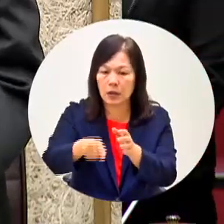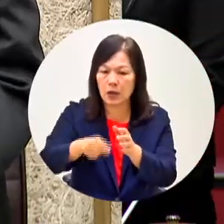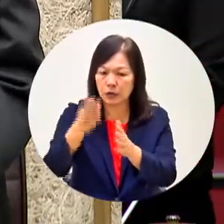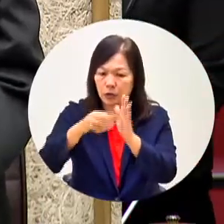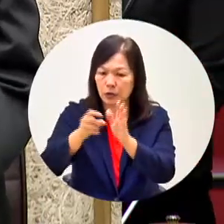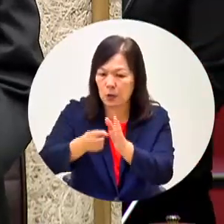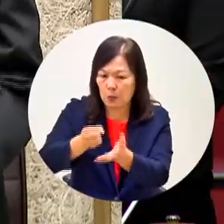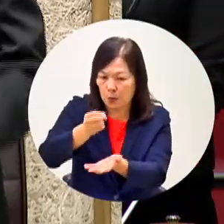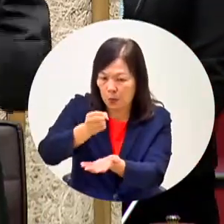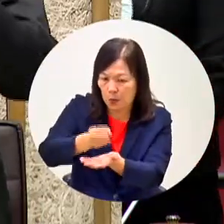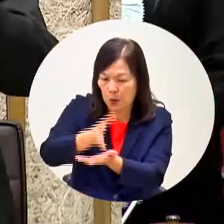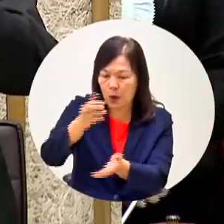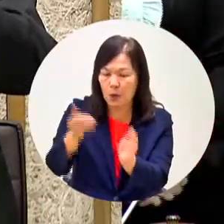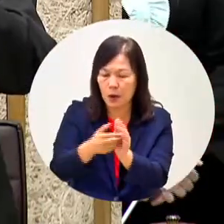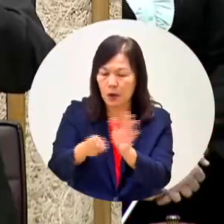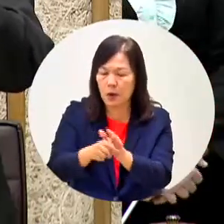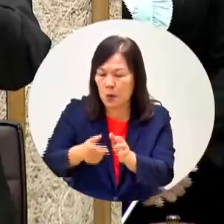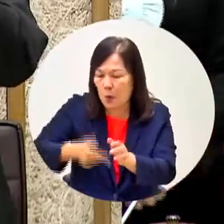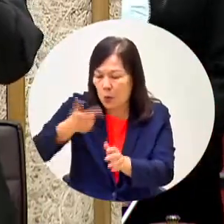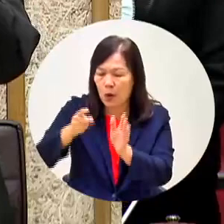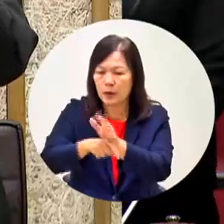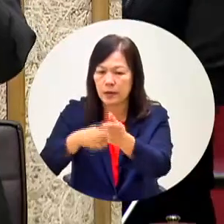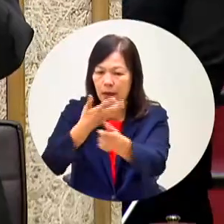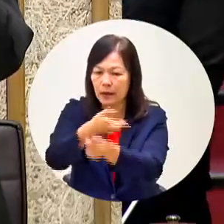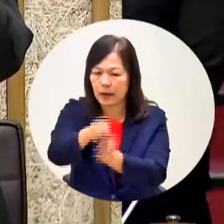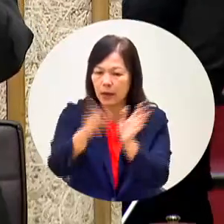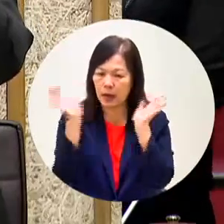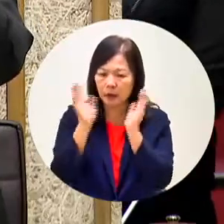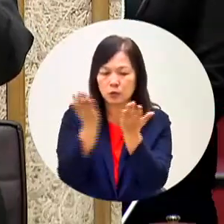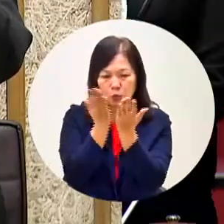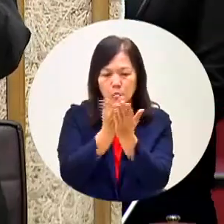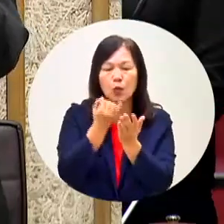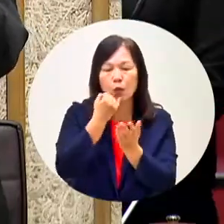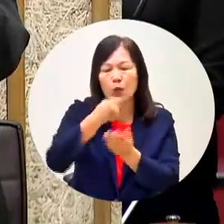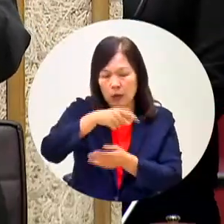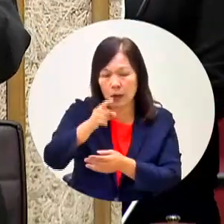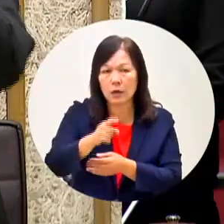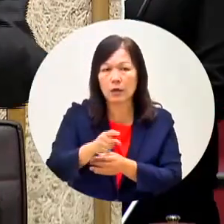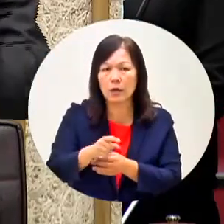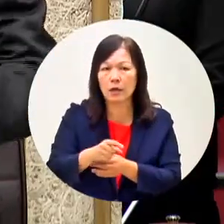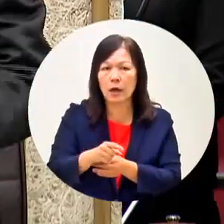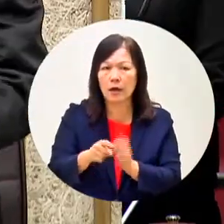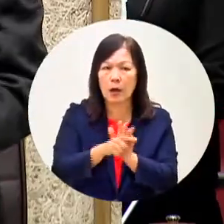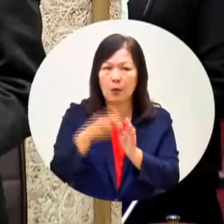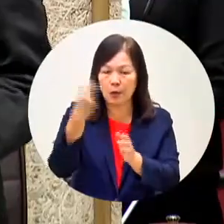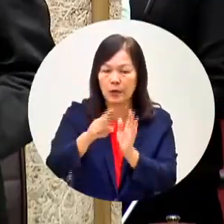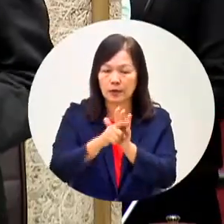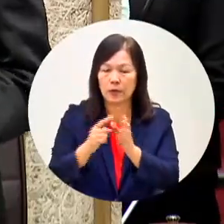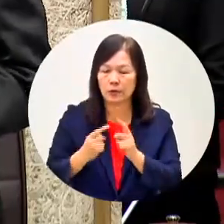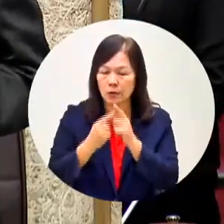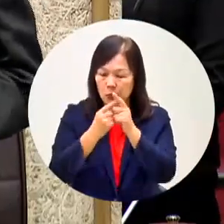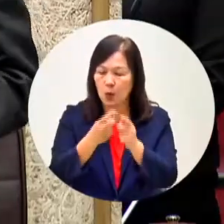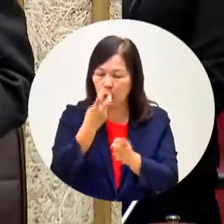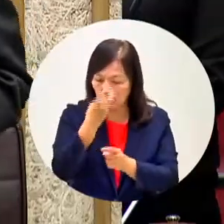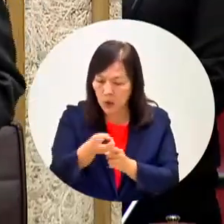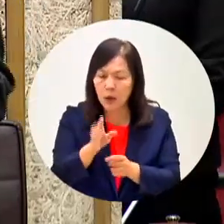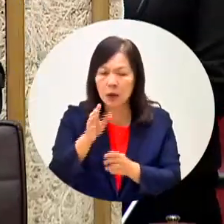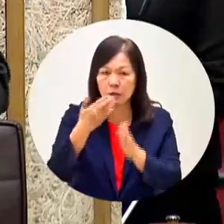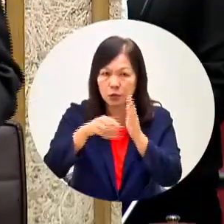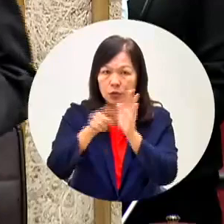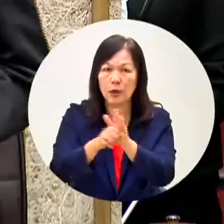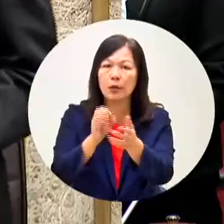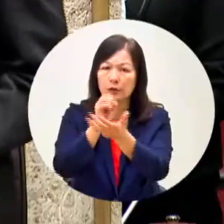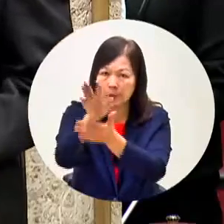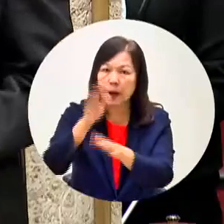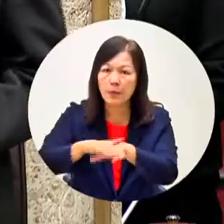册，安尼无。 好，好，我临港我去看迄间校时阵，我阁甲你报告，甲你召集。 我等下要去个，你要过